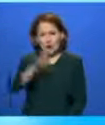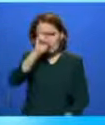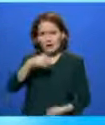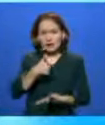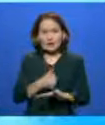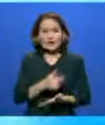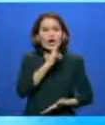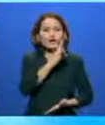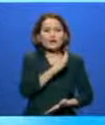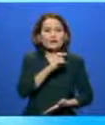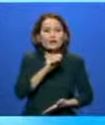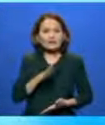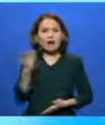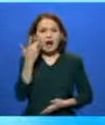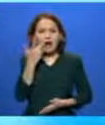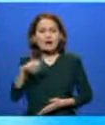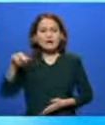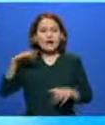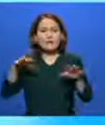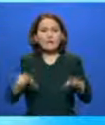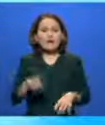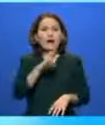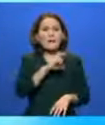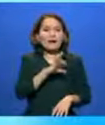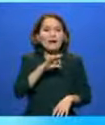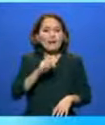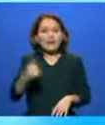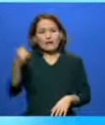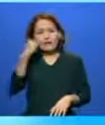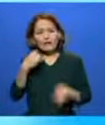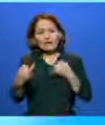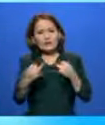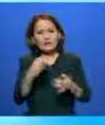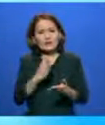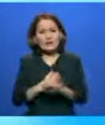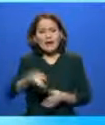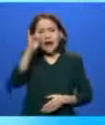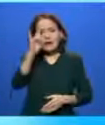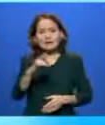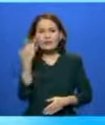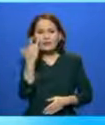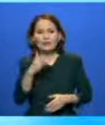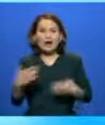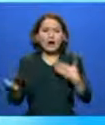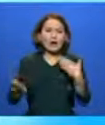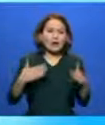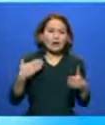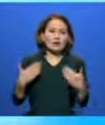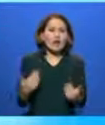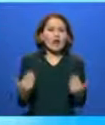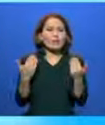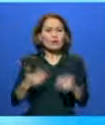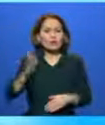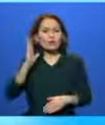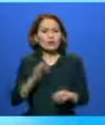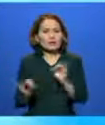Елбасы Нұрсұлтан Назарбаев, АҚШ президенті Барак Обамамен телефон арқылы сөйлесті. Әңгіме барысында Қазақстан-Америка қарым-қатынасының бүгіні мен болашағы